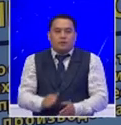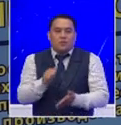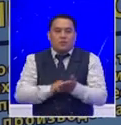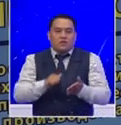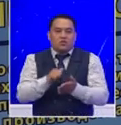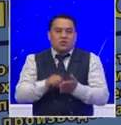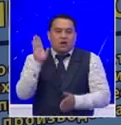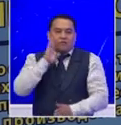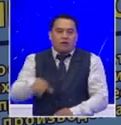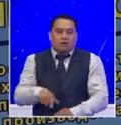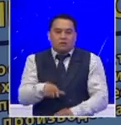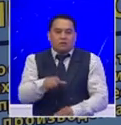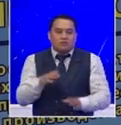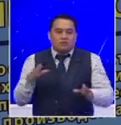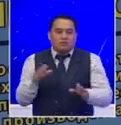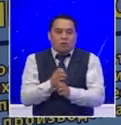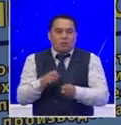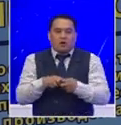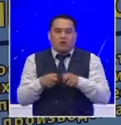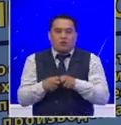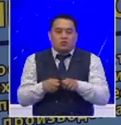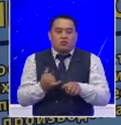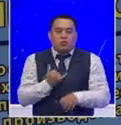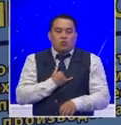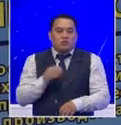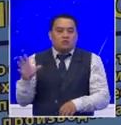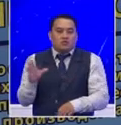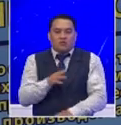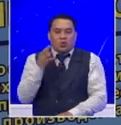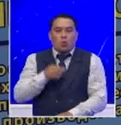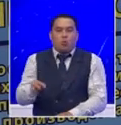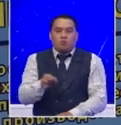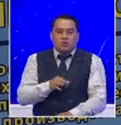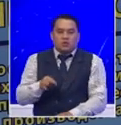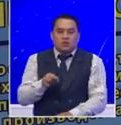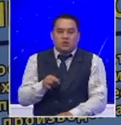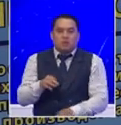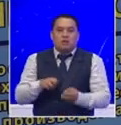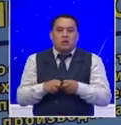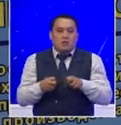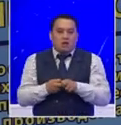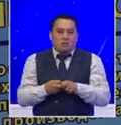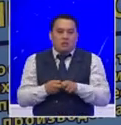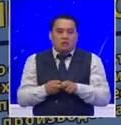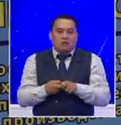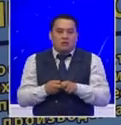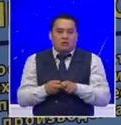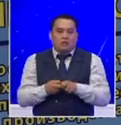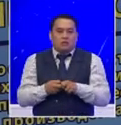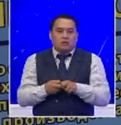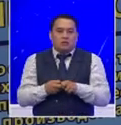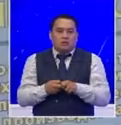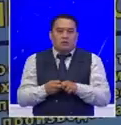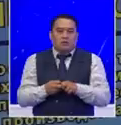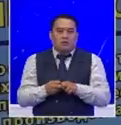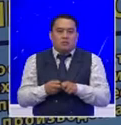обмеления каратала – это у нас сейчас проблема не только в Каратале, это по всей области. Проблема не ежегодно, она повторяется раз в